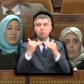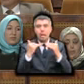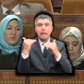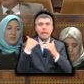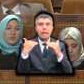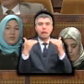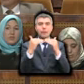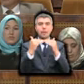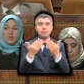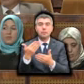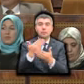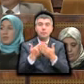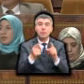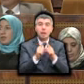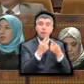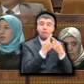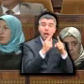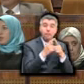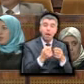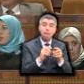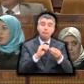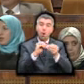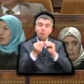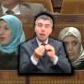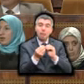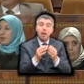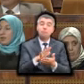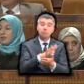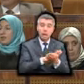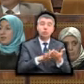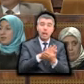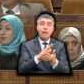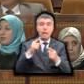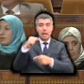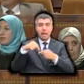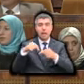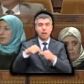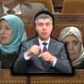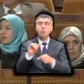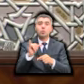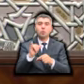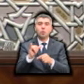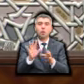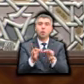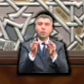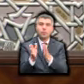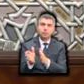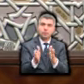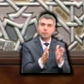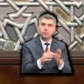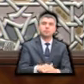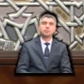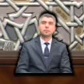للتصدي لبعض الظواهر السلبية الناشئة عن هذه الهجرة؟ وشكرا. شكرا السيد النائب. السيد وزير